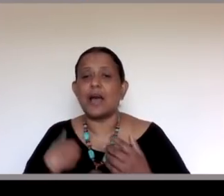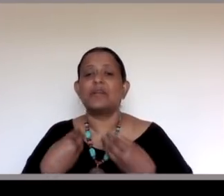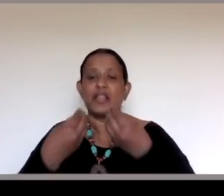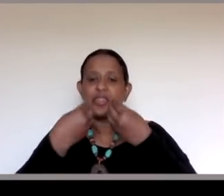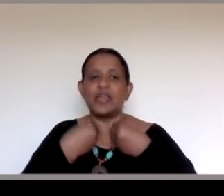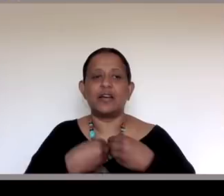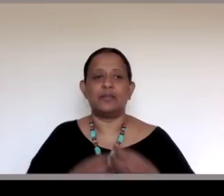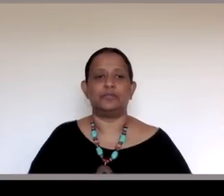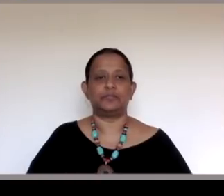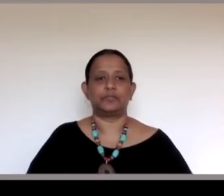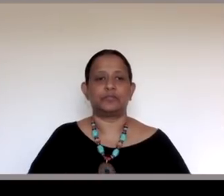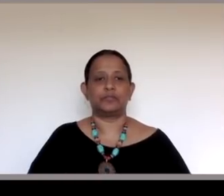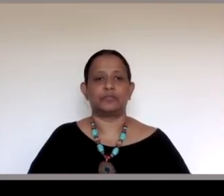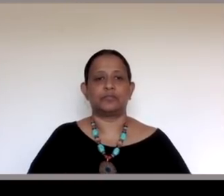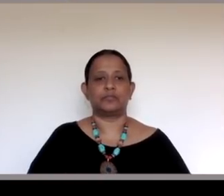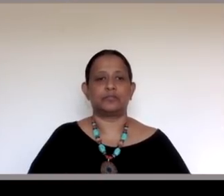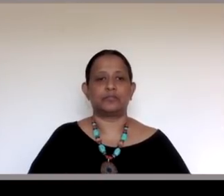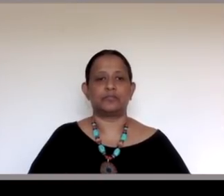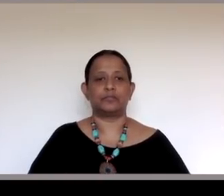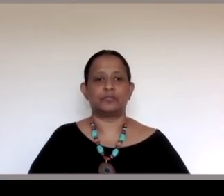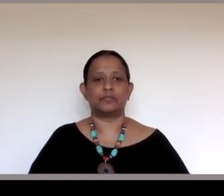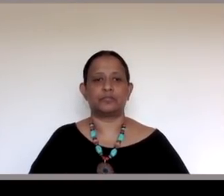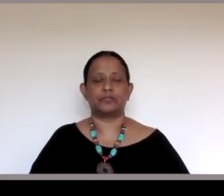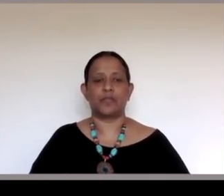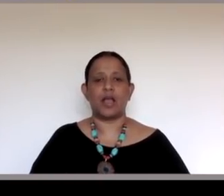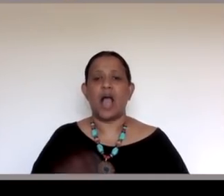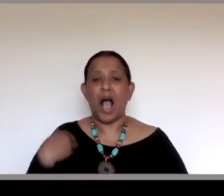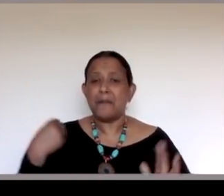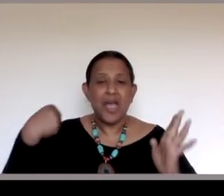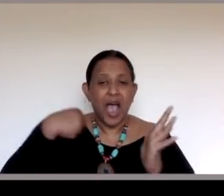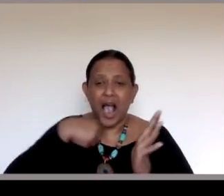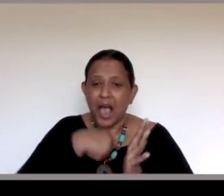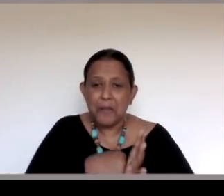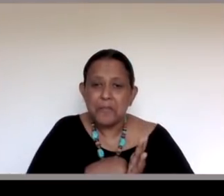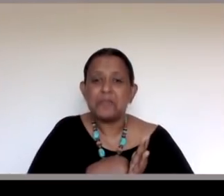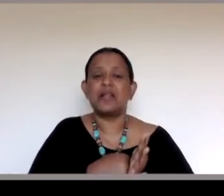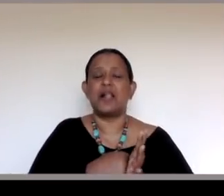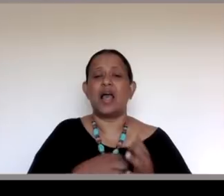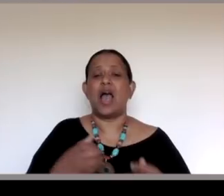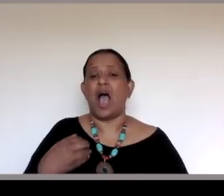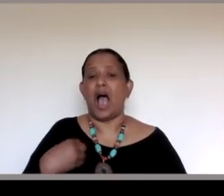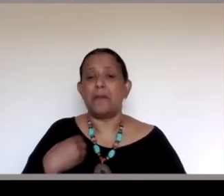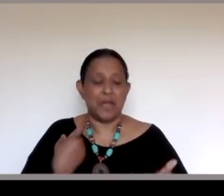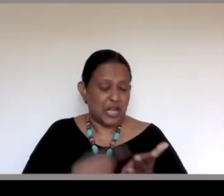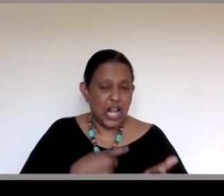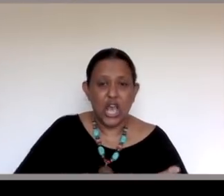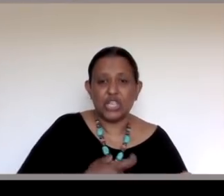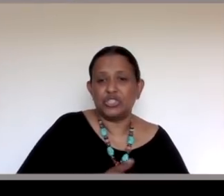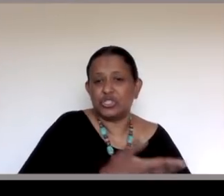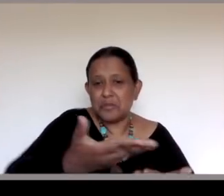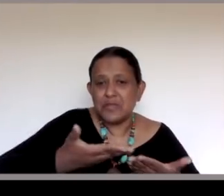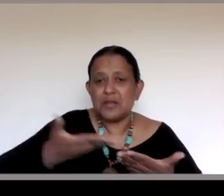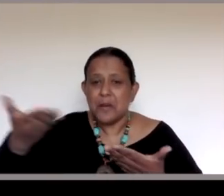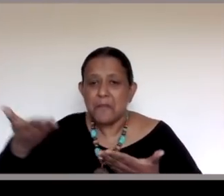பே. இப்படிப்பட்டவர்கள் ஒரு நாளும் அவர்களால் சந்தோஷத்தை கொண்டு வர முடியாது. ஓன்ட பிரீத்தியக் நதி நிசா ஓன் வட்டாயின் நாயகே